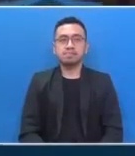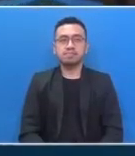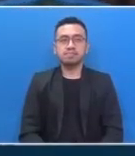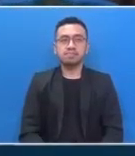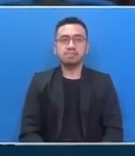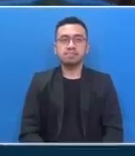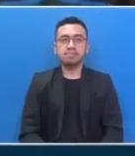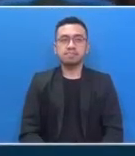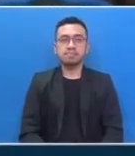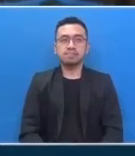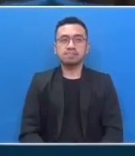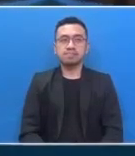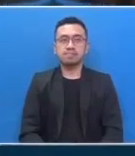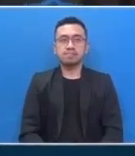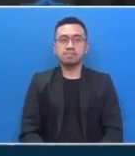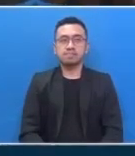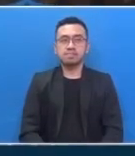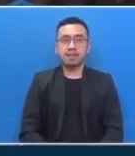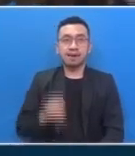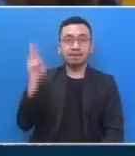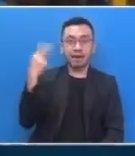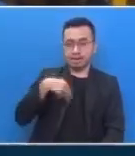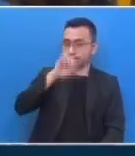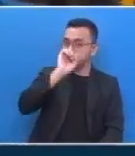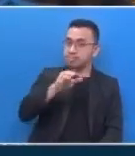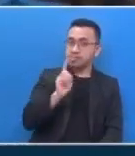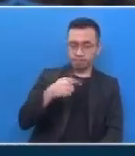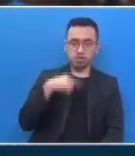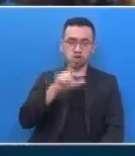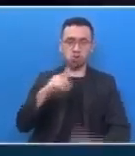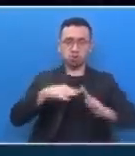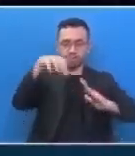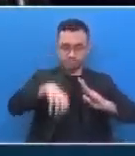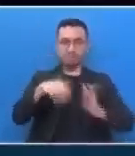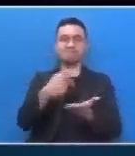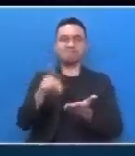Saya kemarin berstatement sebagai tuan rumah Piala Dunia